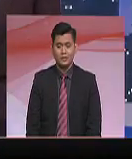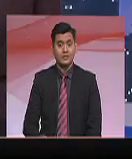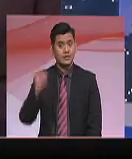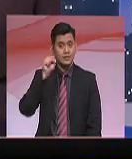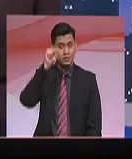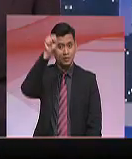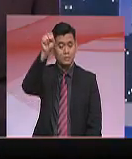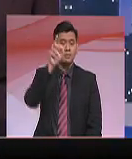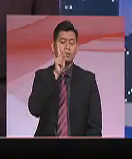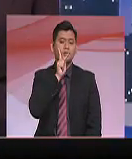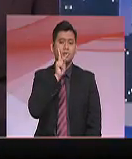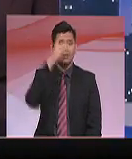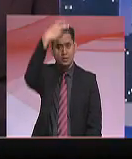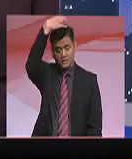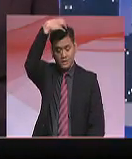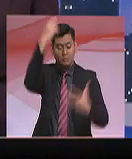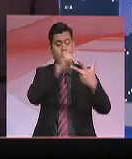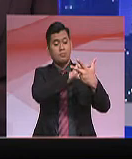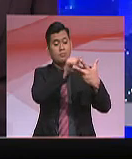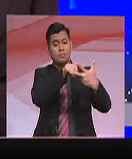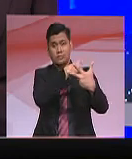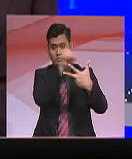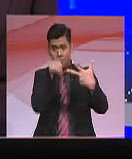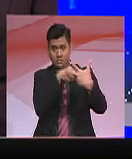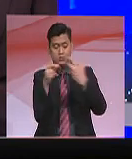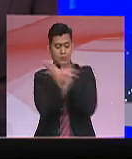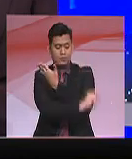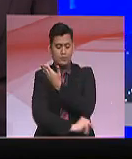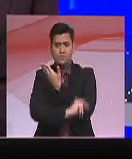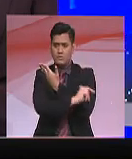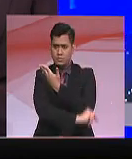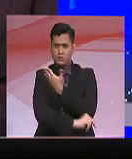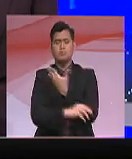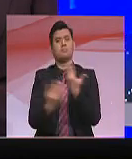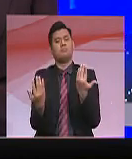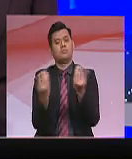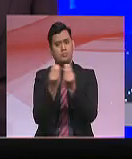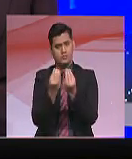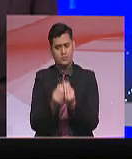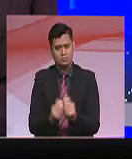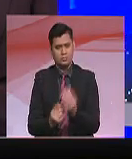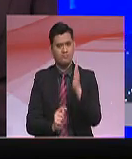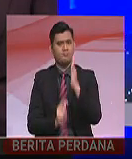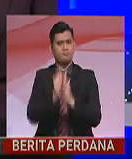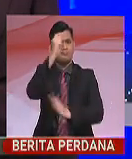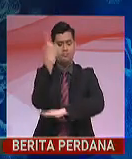Sabah, Kedah dan Selangor merupakan tiga negeri yang masih mencatat kes baru COVID-19 tertinggi hari